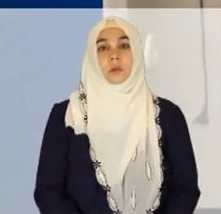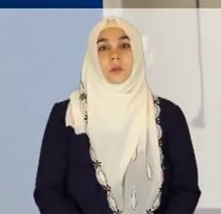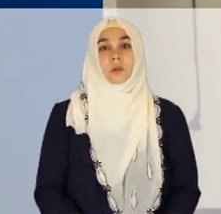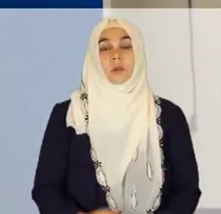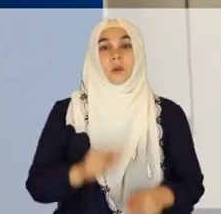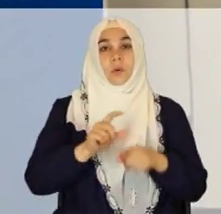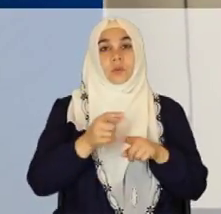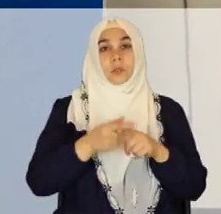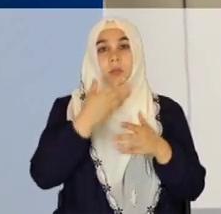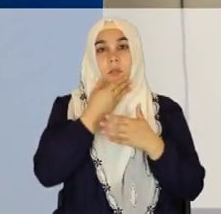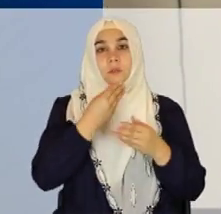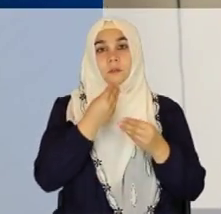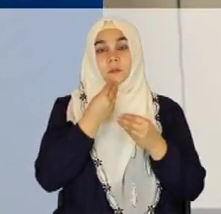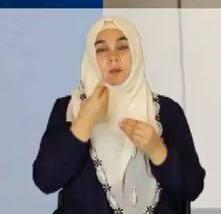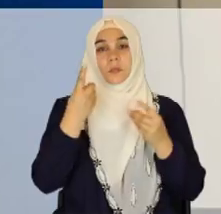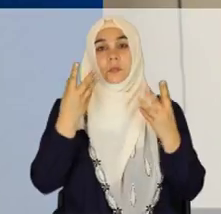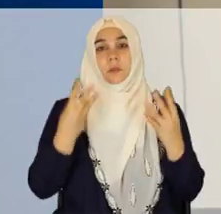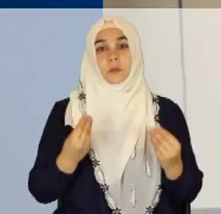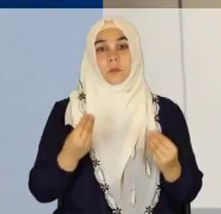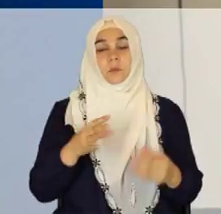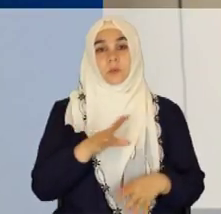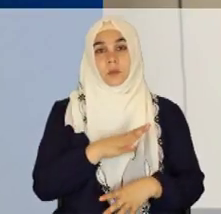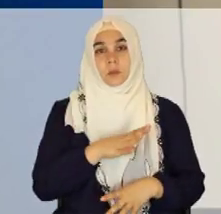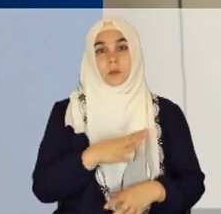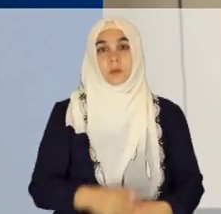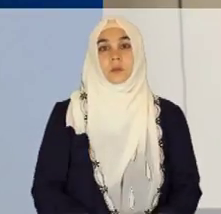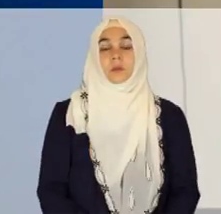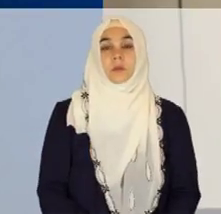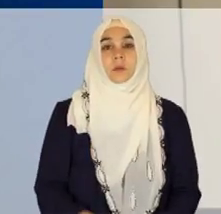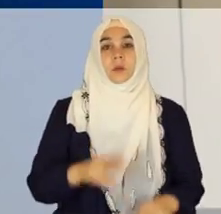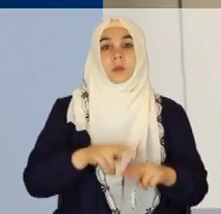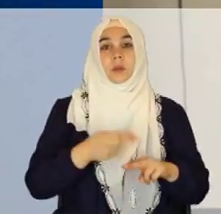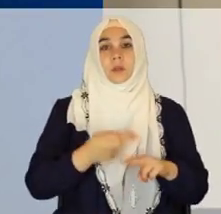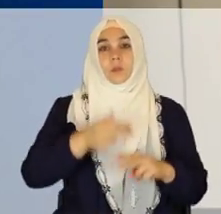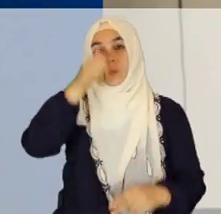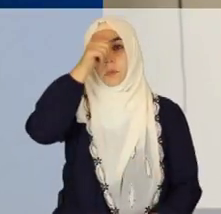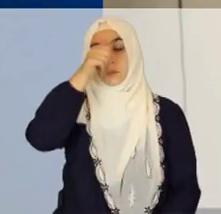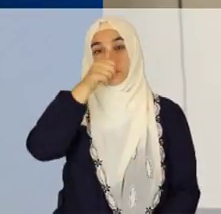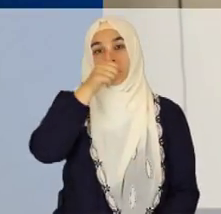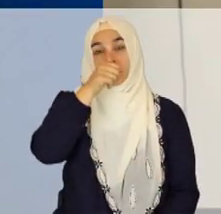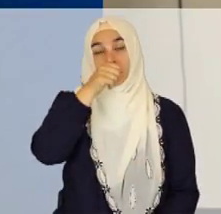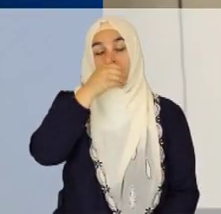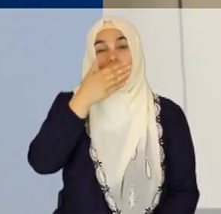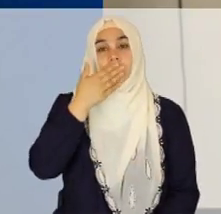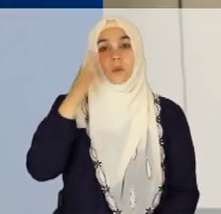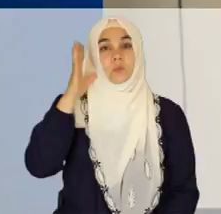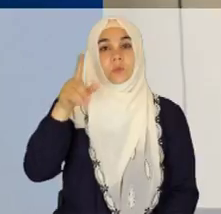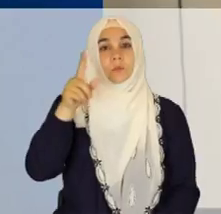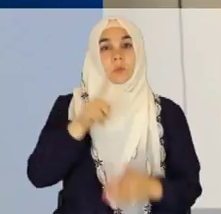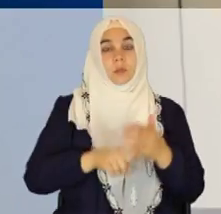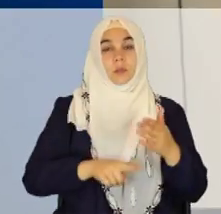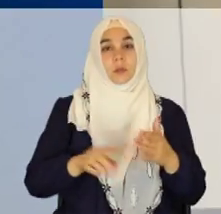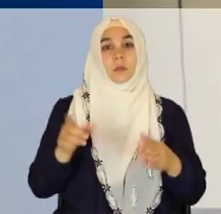eng go'zal mavsumlardan biri bo'ladi. Bu oyda mo'min musulmon